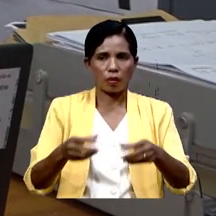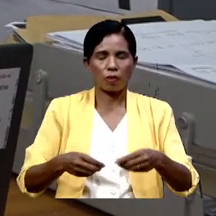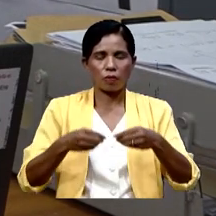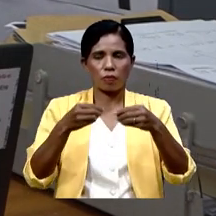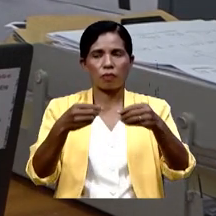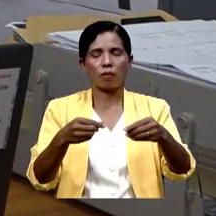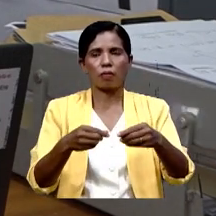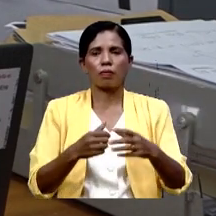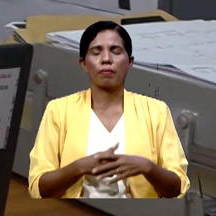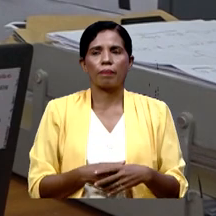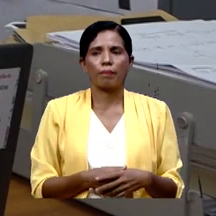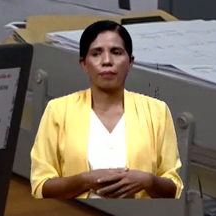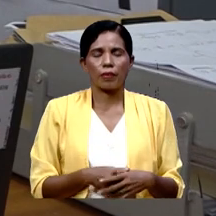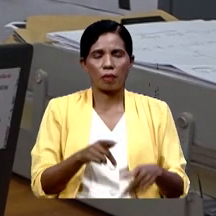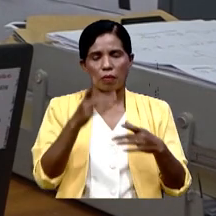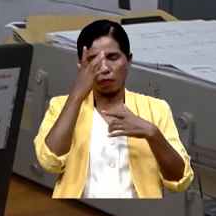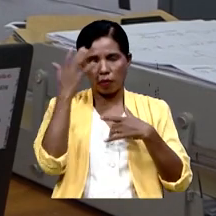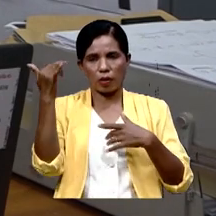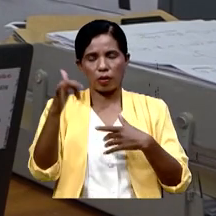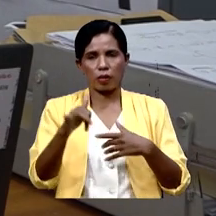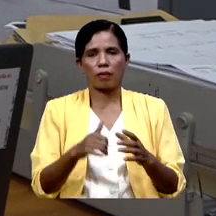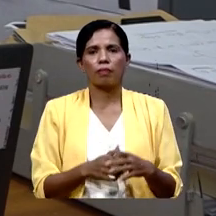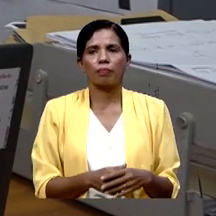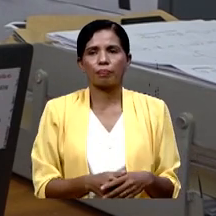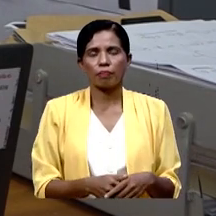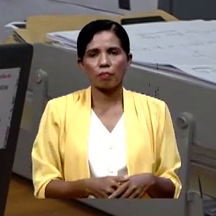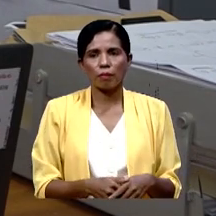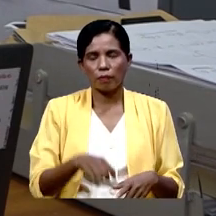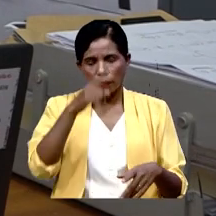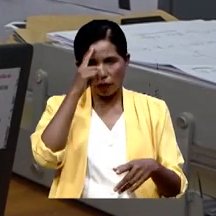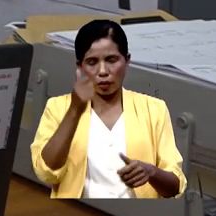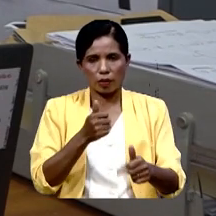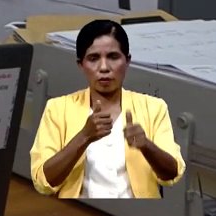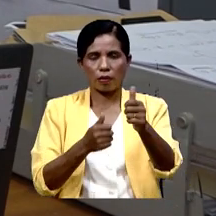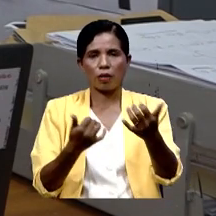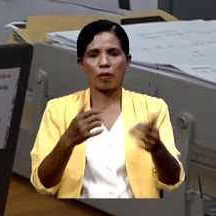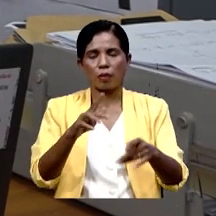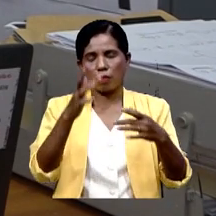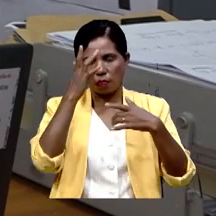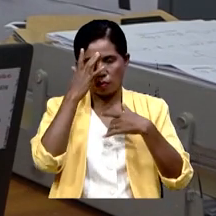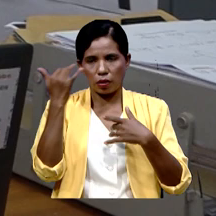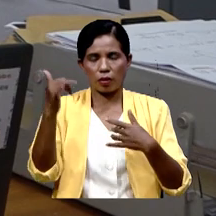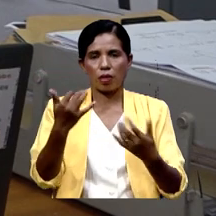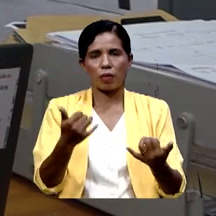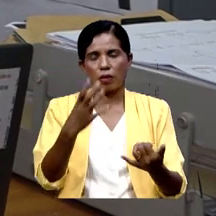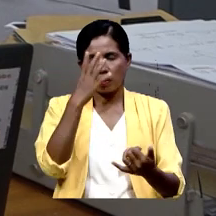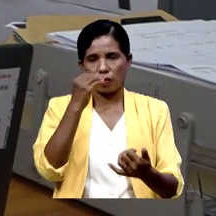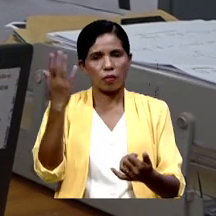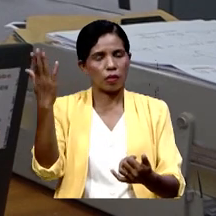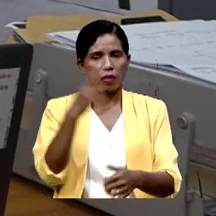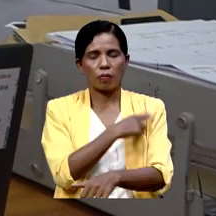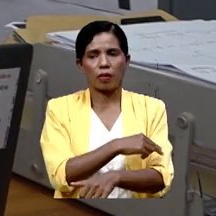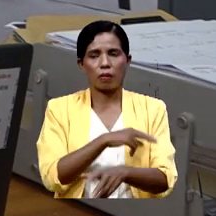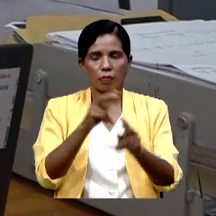helaba pasien sen me persija. Tamba tuir iya dadam pasien sen me agora dadam basi hospital ne ida